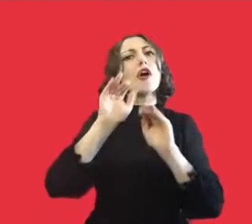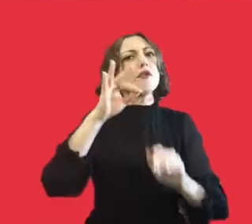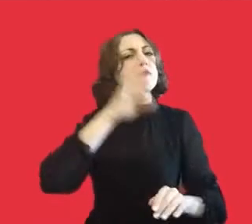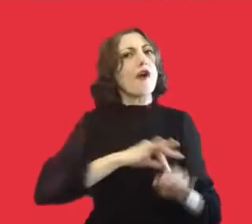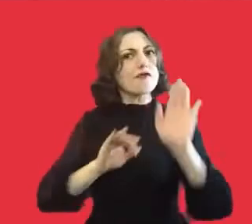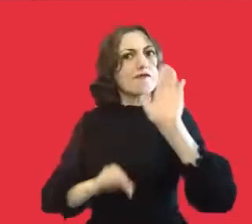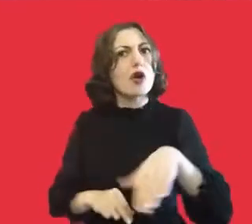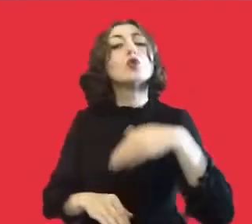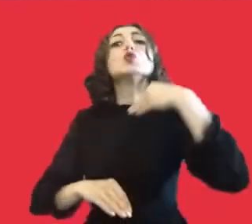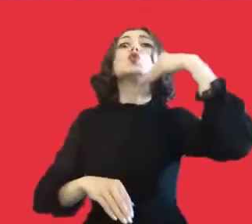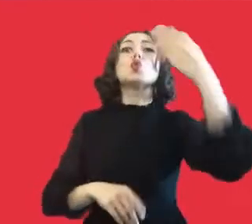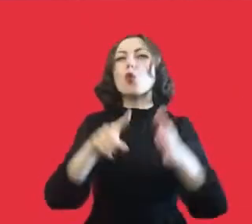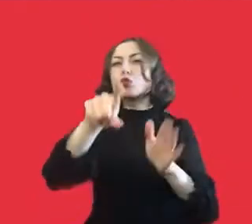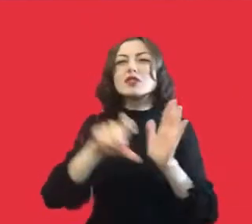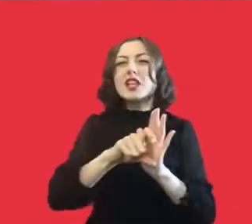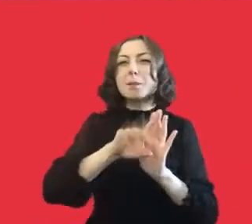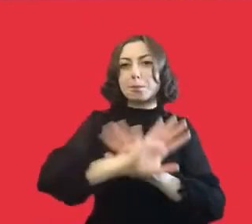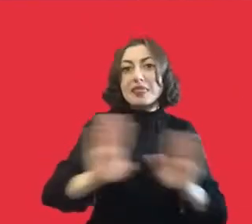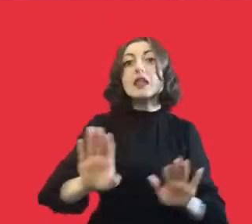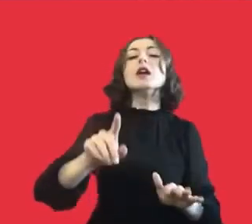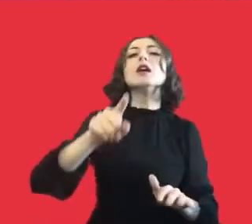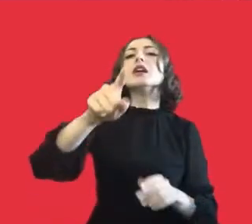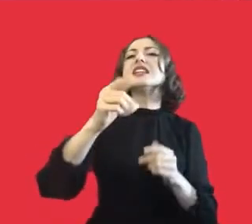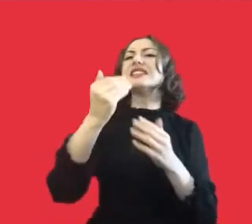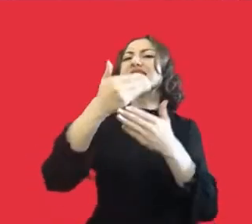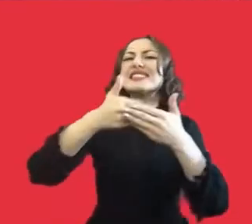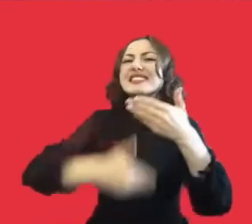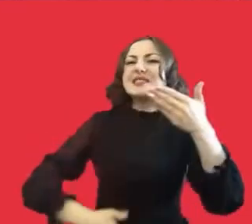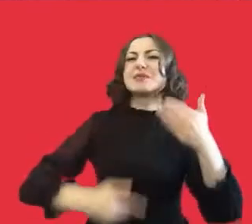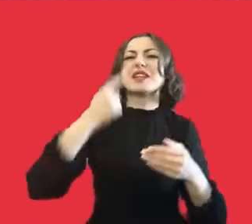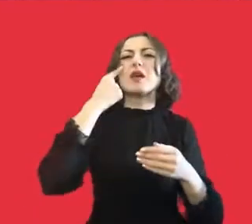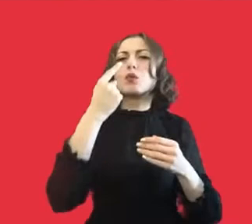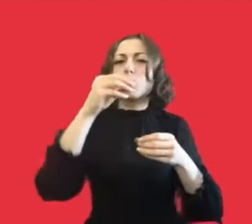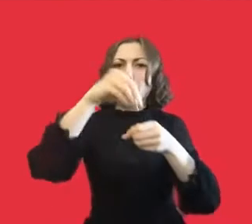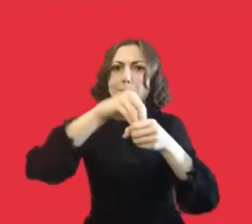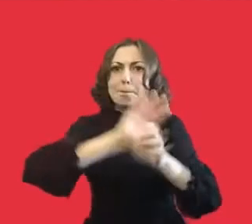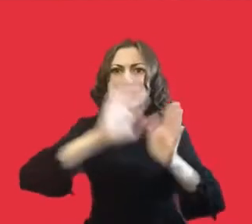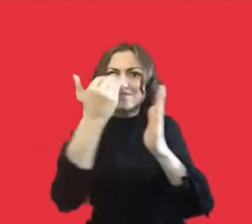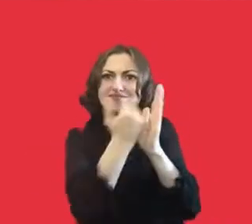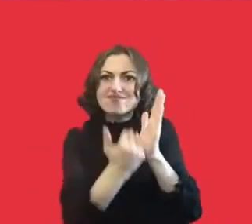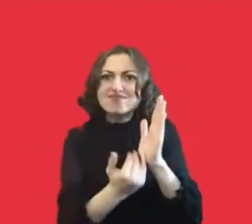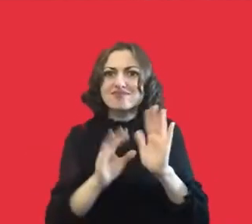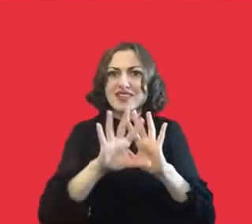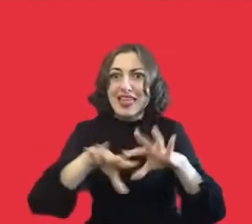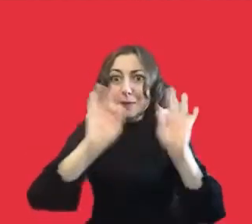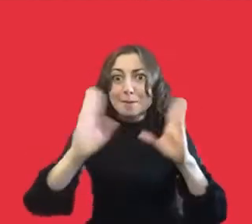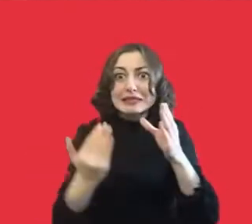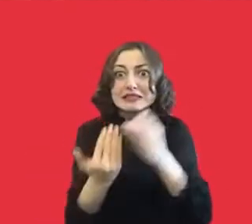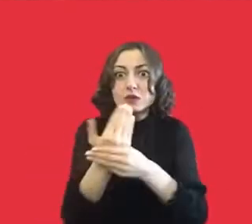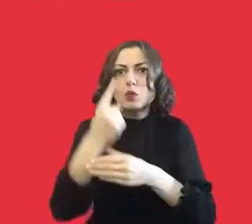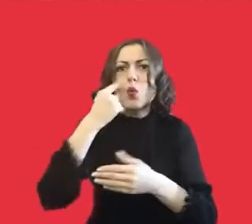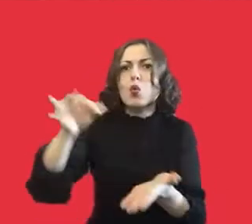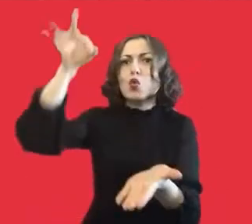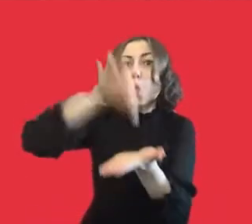sonra sistem sizi yetkinliklerinizi oluşturduktan ve oryantasyonunuzu tamamladıktan